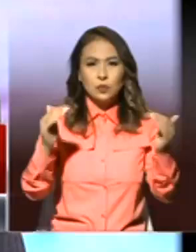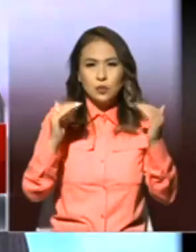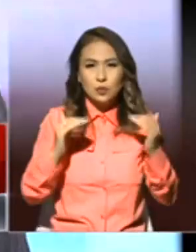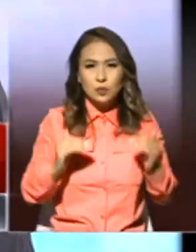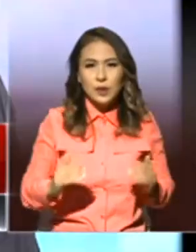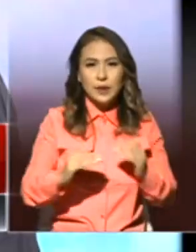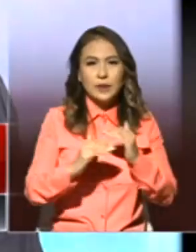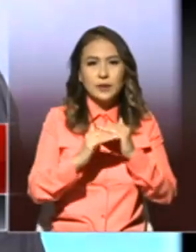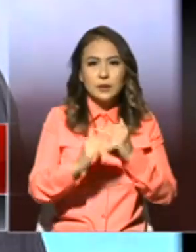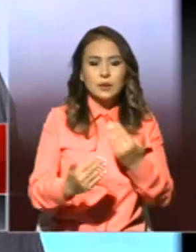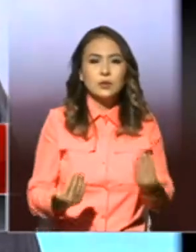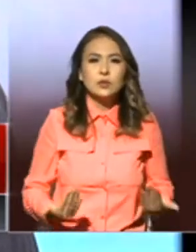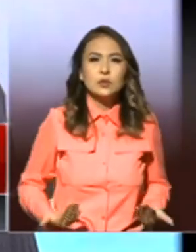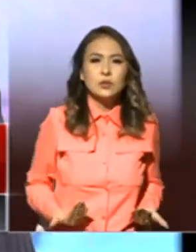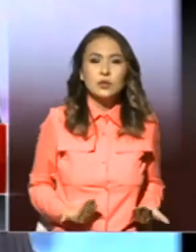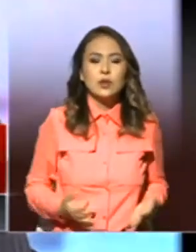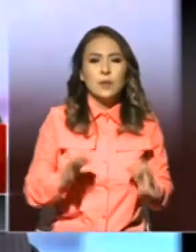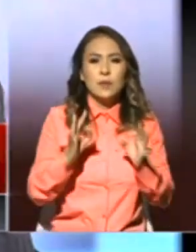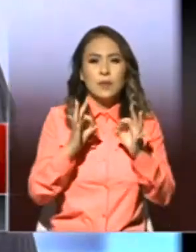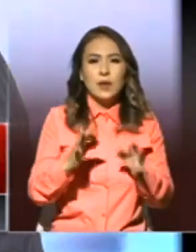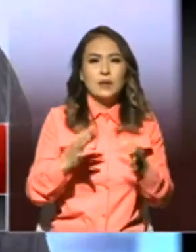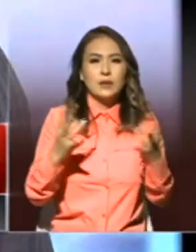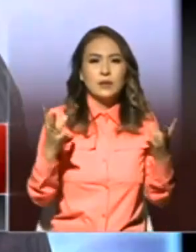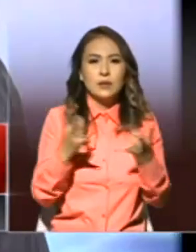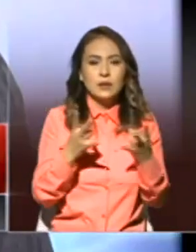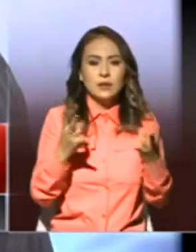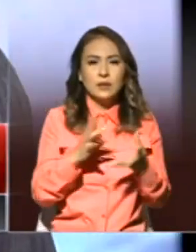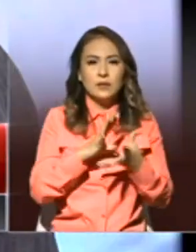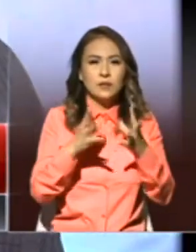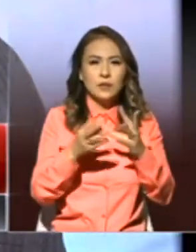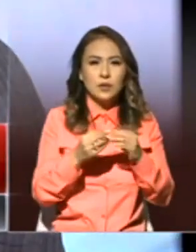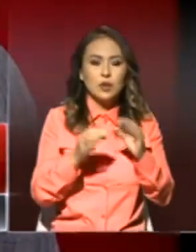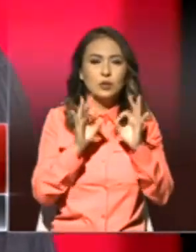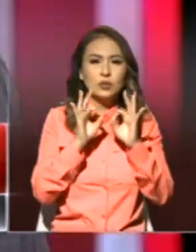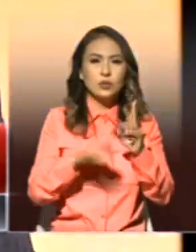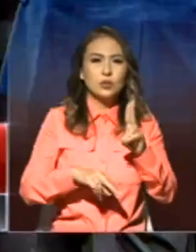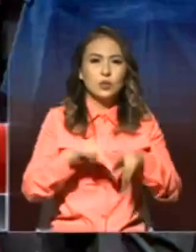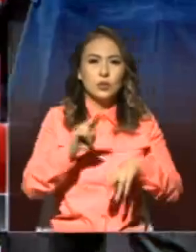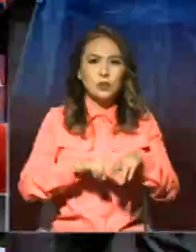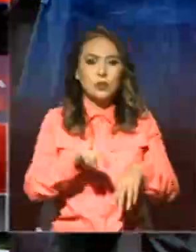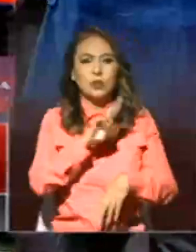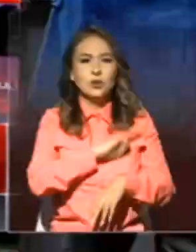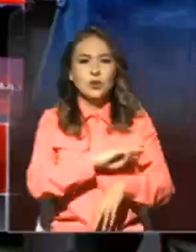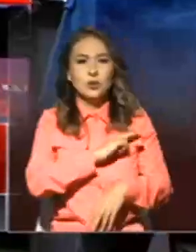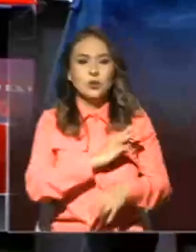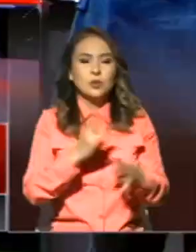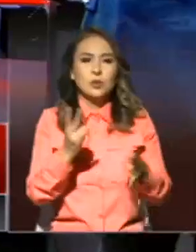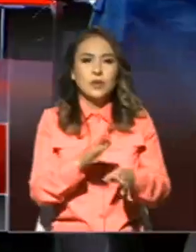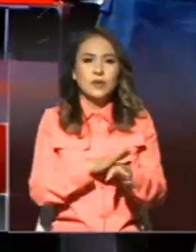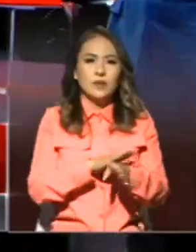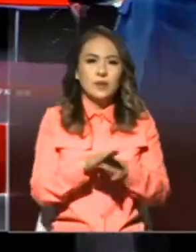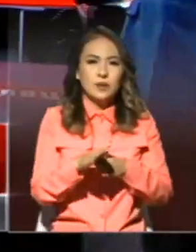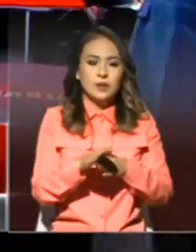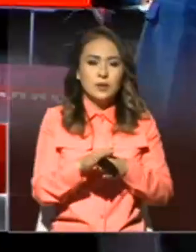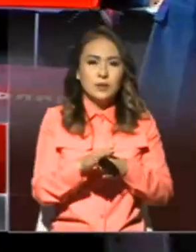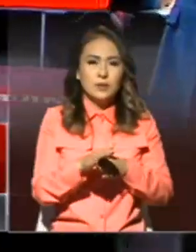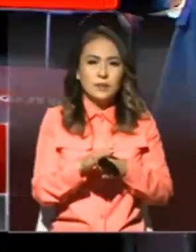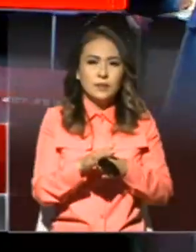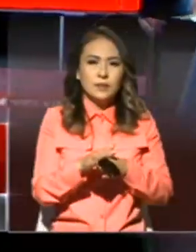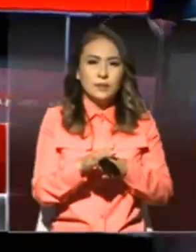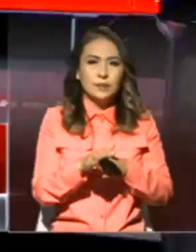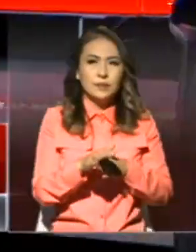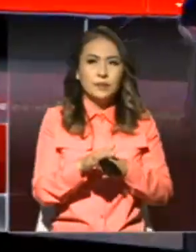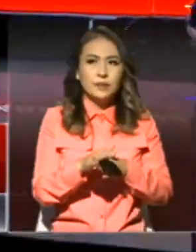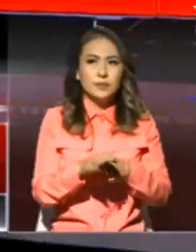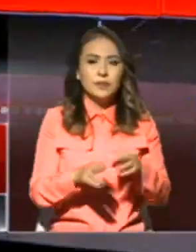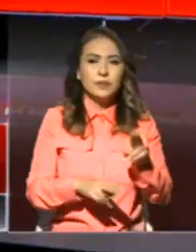елдегі өндірістік саясат дұрыс жүру керек. Өзімізде дұрыс құрылыс материалдары шығу керек. Өзімізде дұрыс құрылыс процесі жүзеге асу керек.